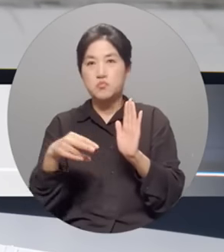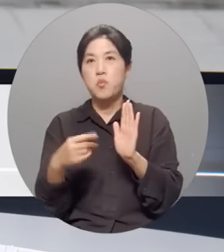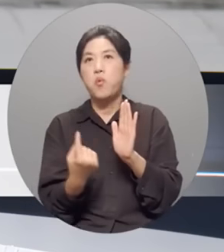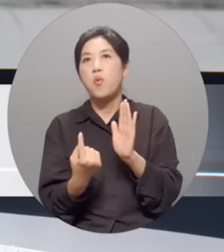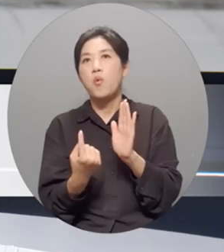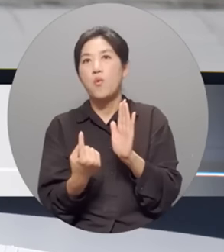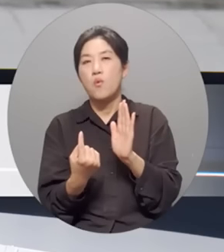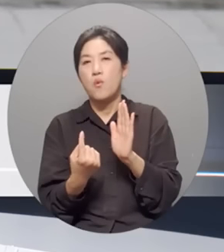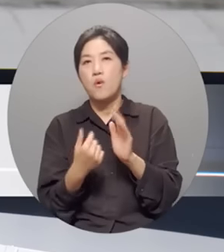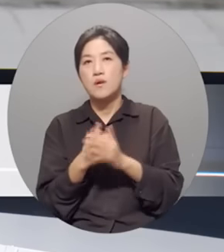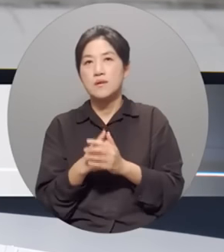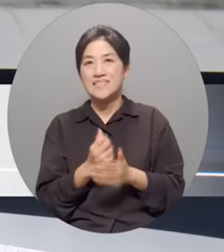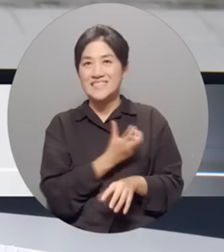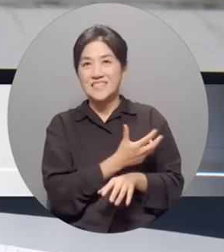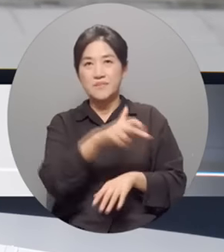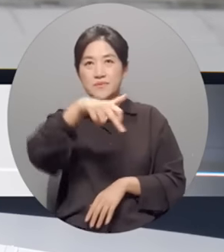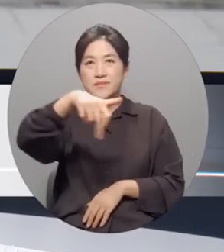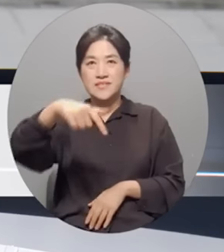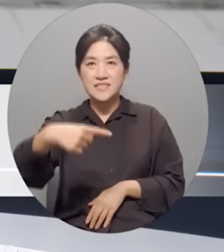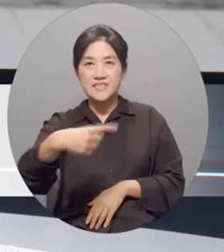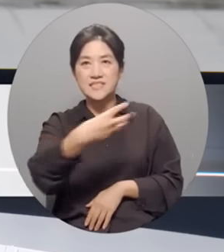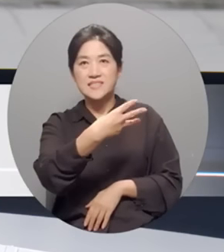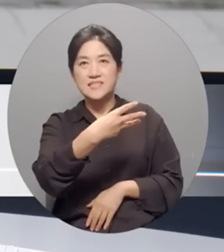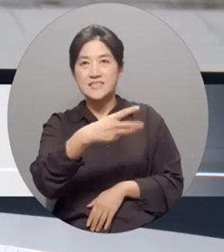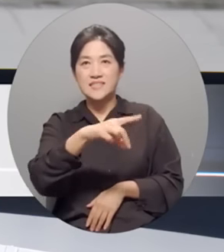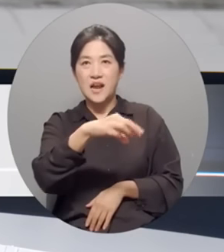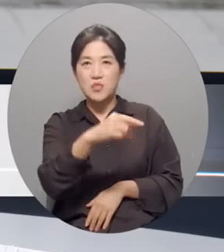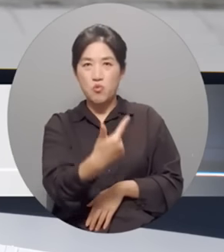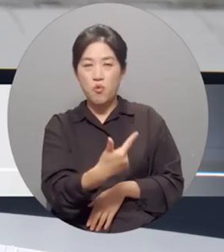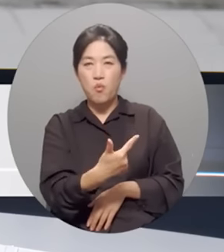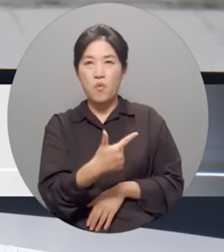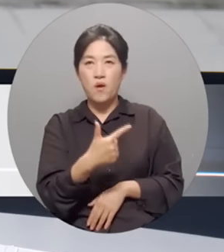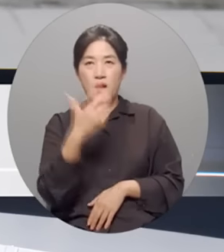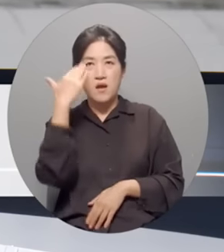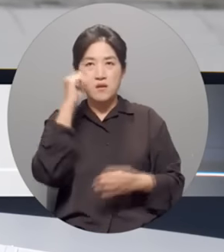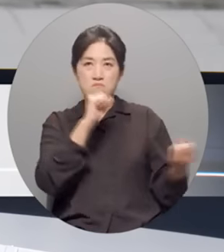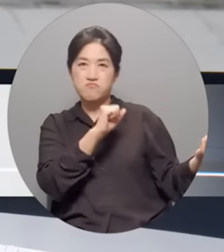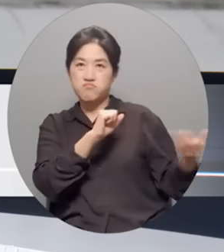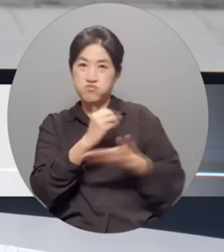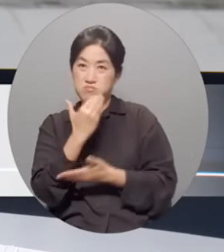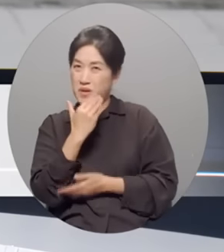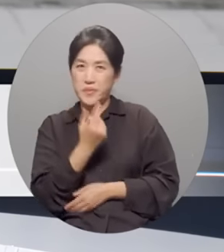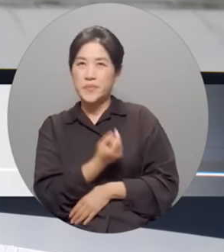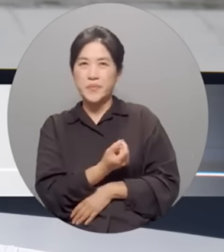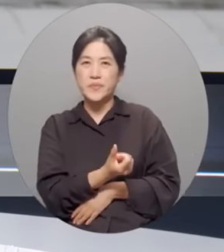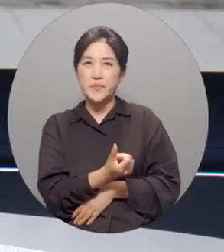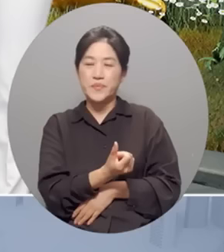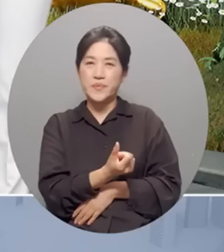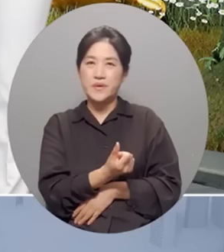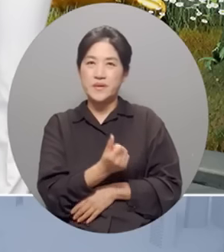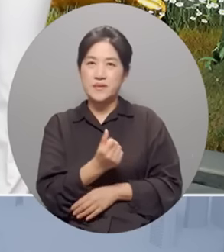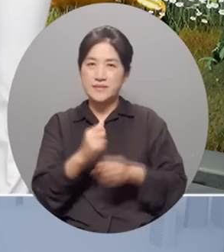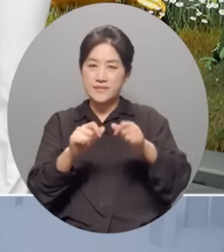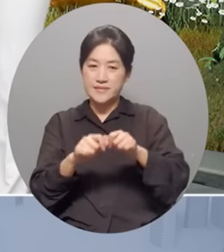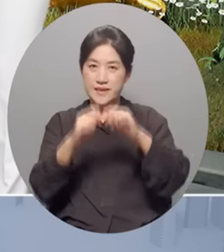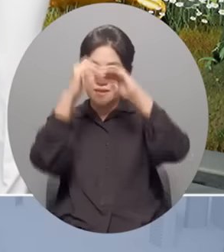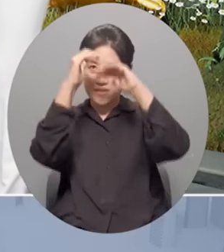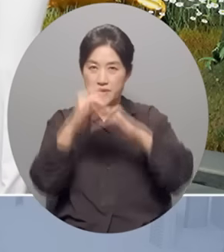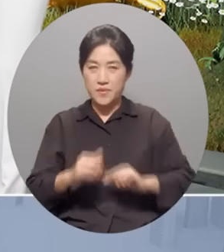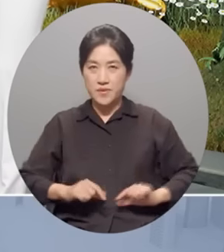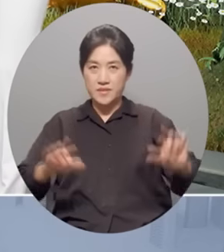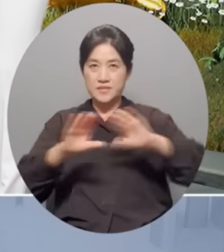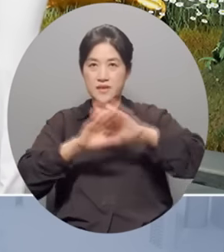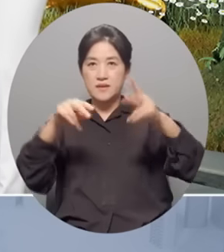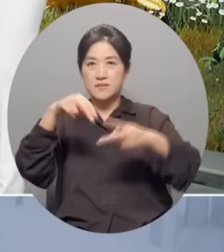떨어집니다 태풍 크라톤이 우리나라에 직접적인 영향을 줄 가능성은 낮아졌습니다 자세한 소식 기상센터